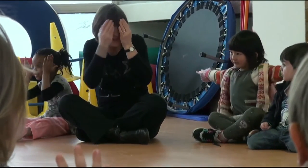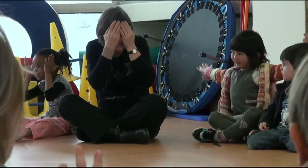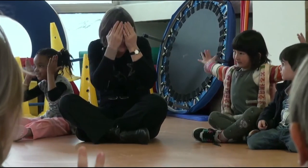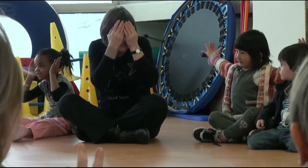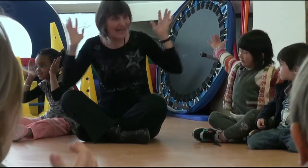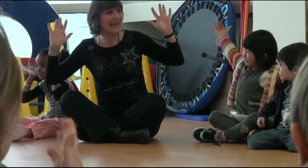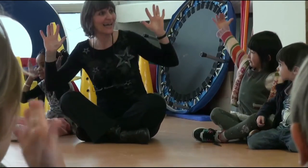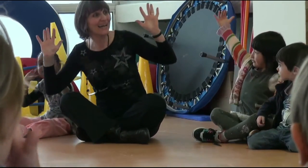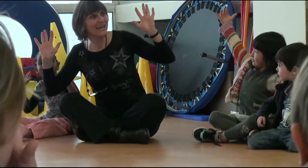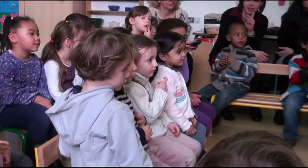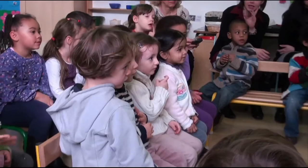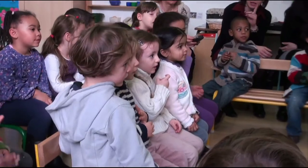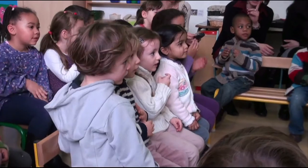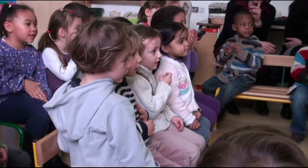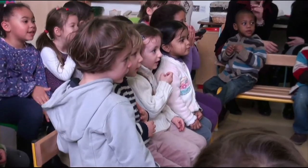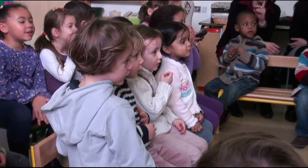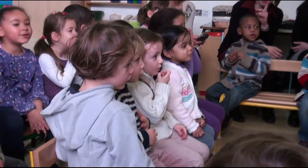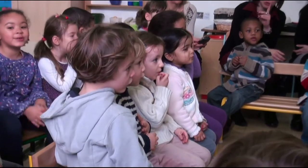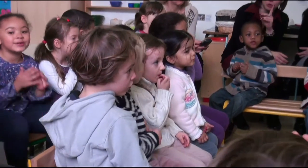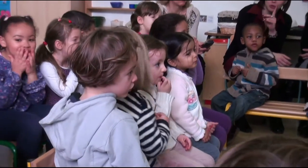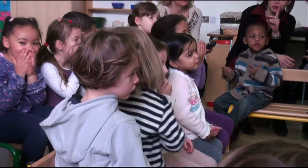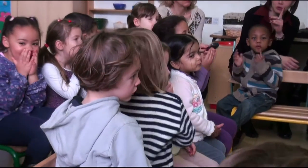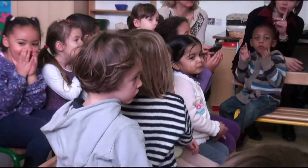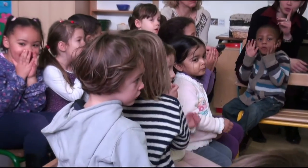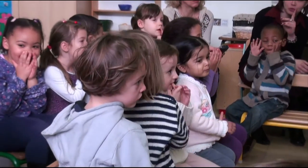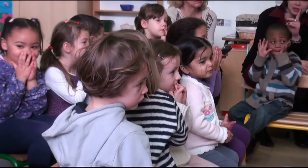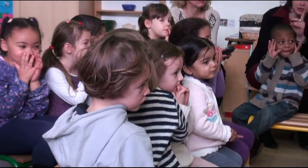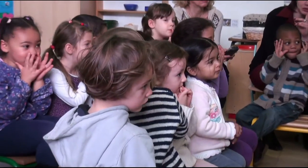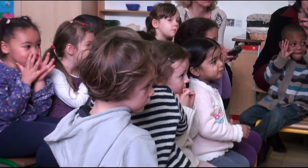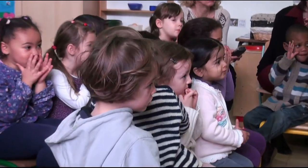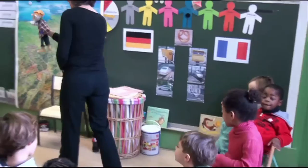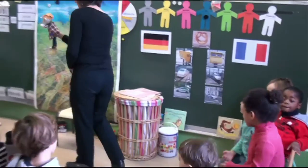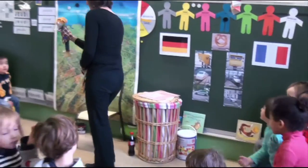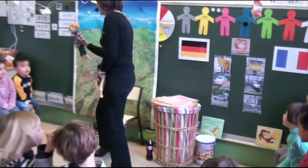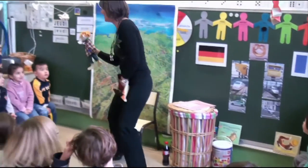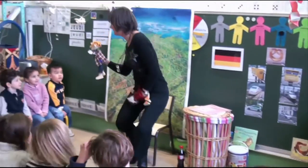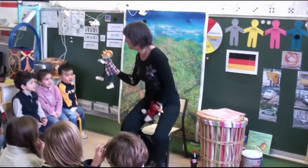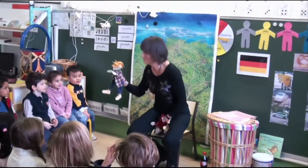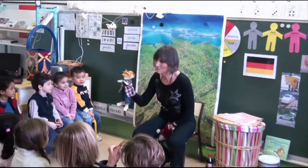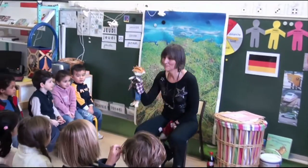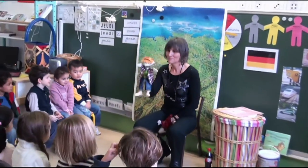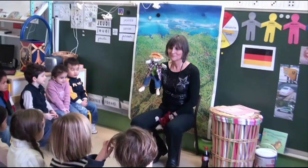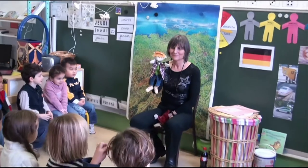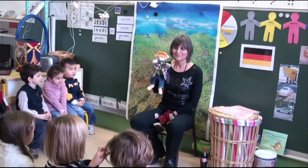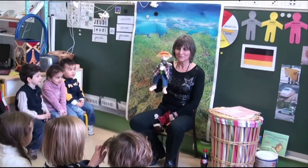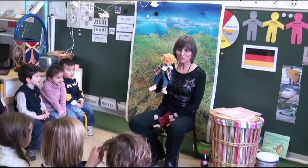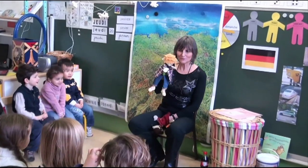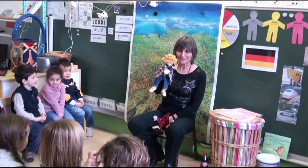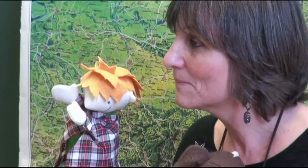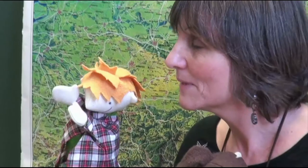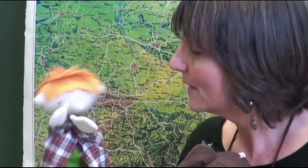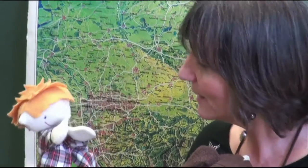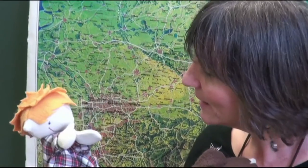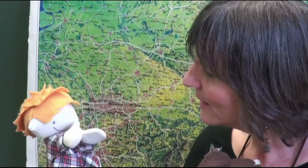avec une pédagogie spécifique fondée sur le jeu. Et couple de marionnettes a même été inventé